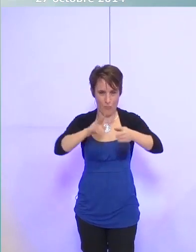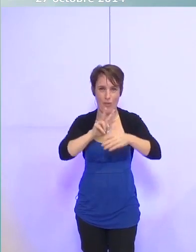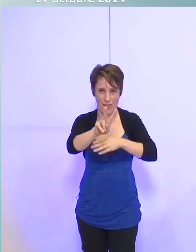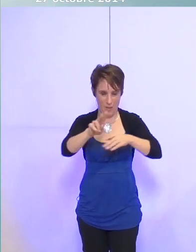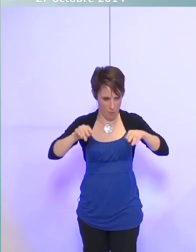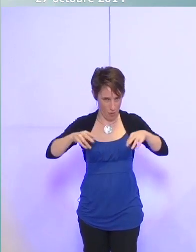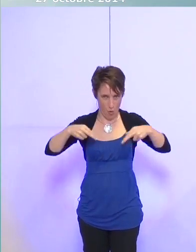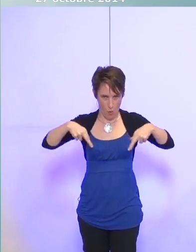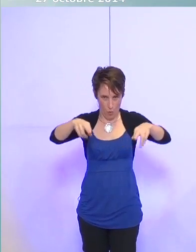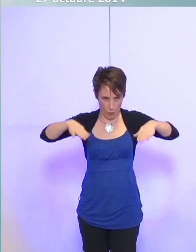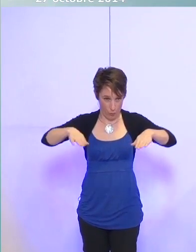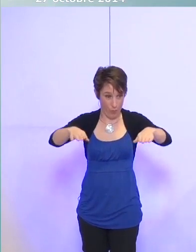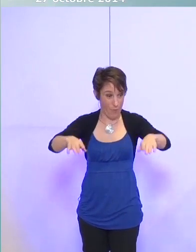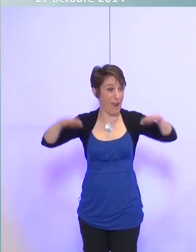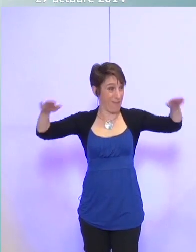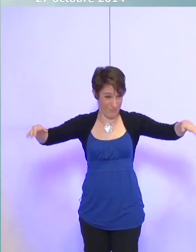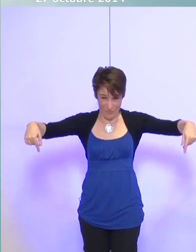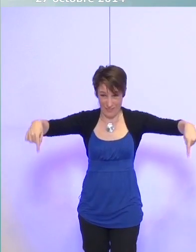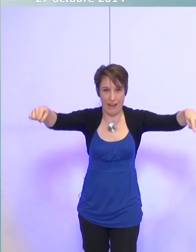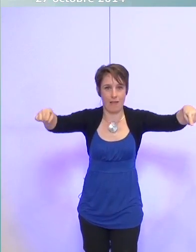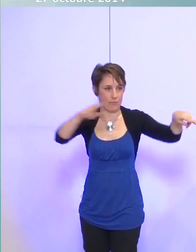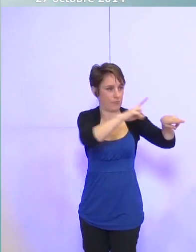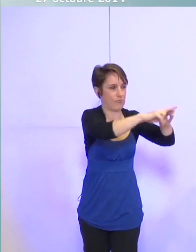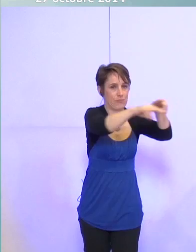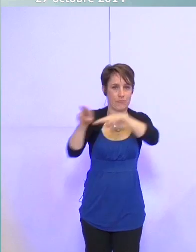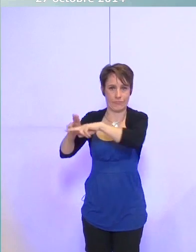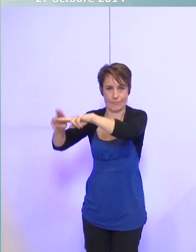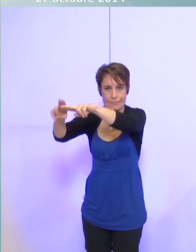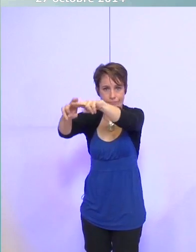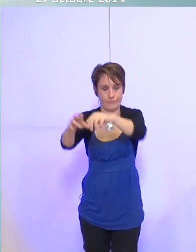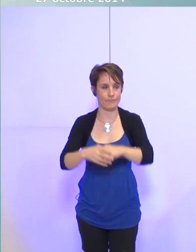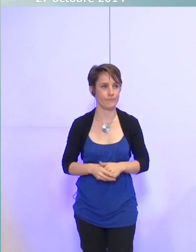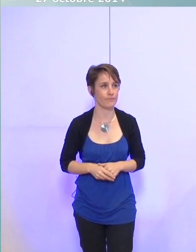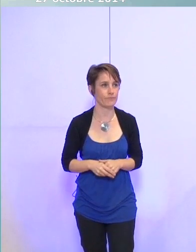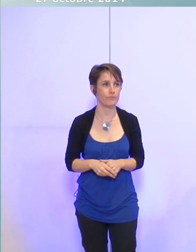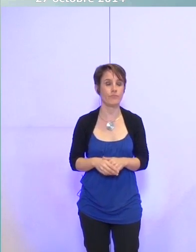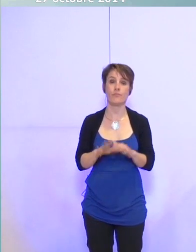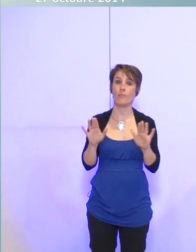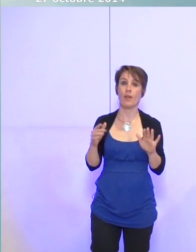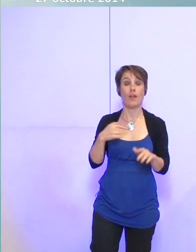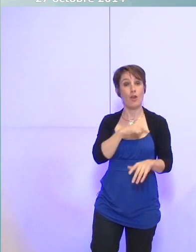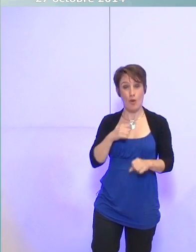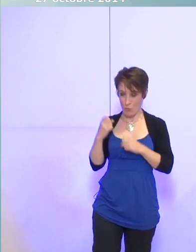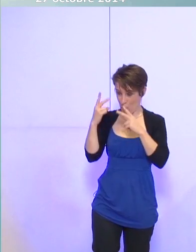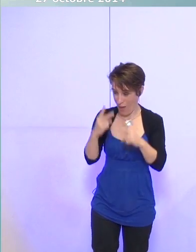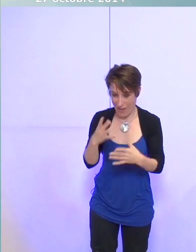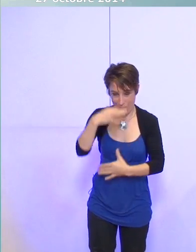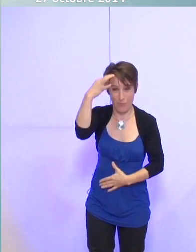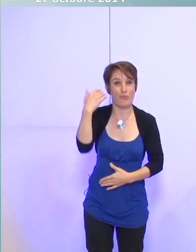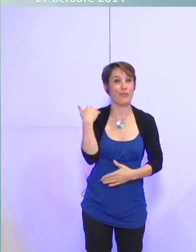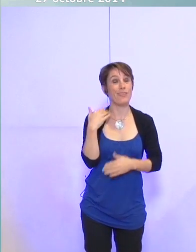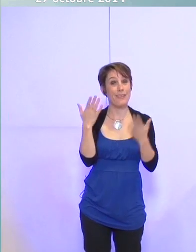budgétaire initiale prévue, nous avons saisi la marge de manœuvre qui était à notre disposition à notre arrivée au printemps